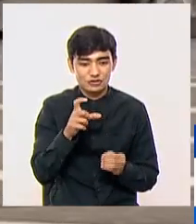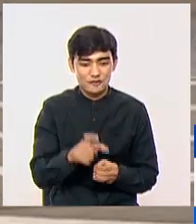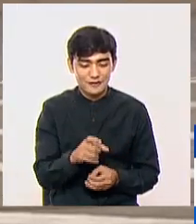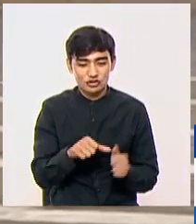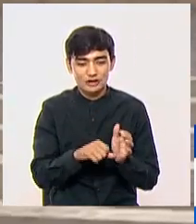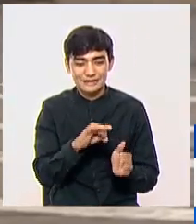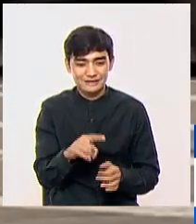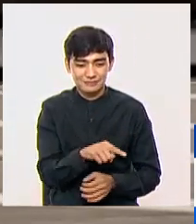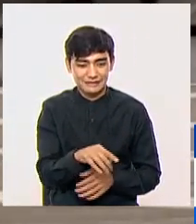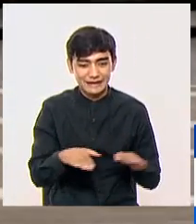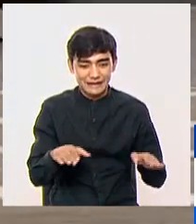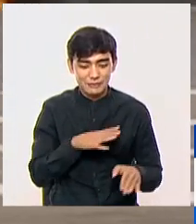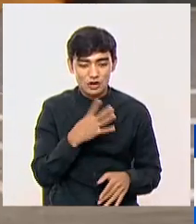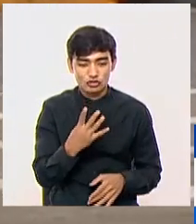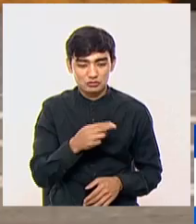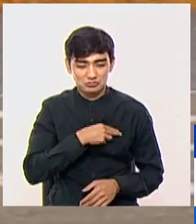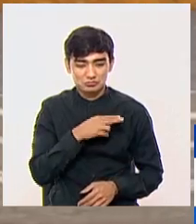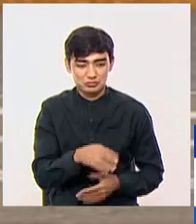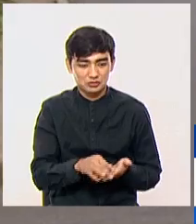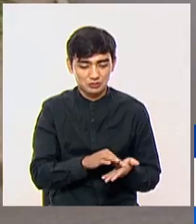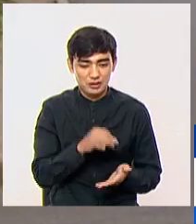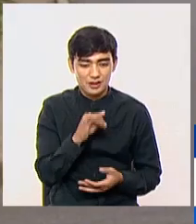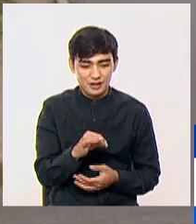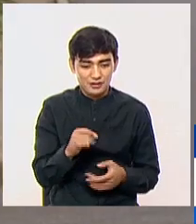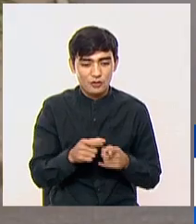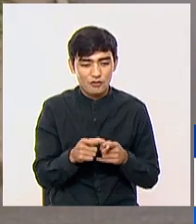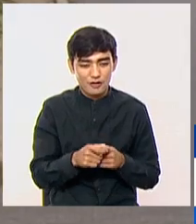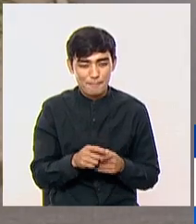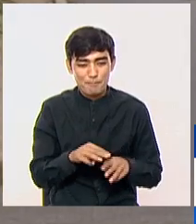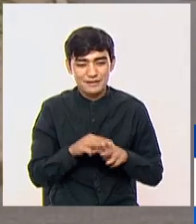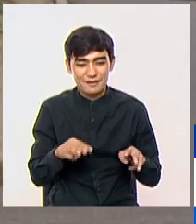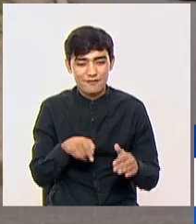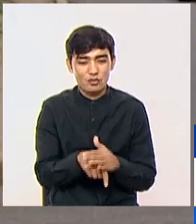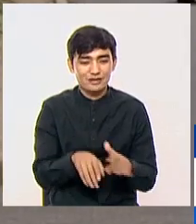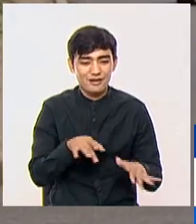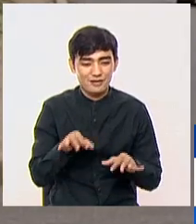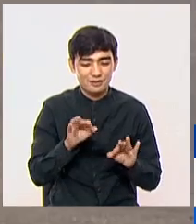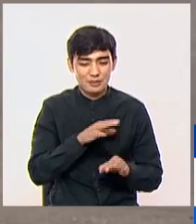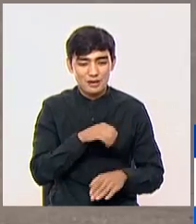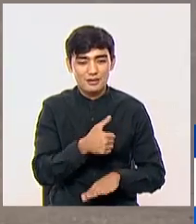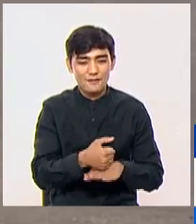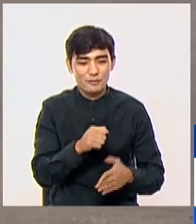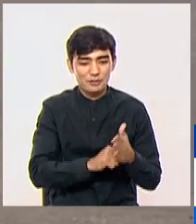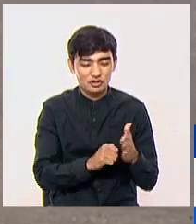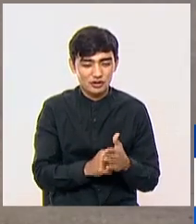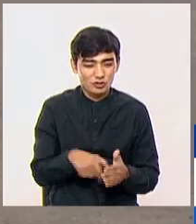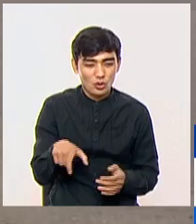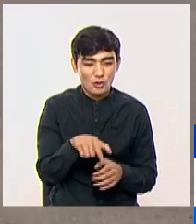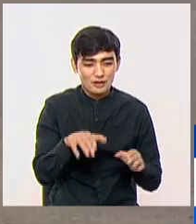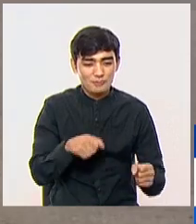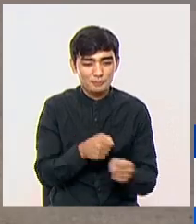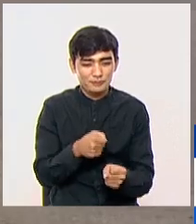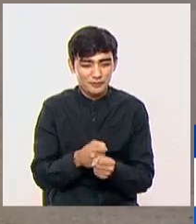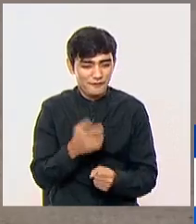6 из которых дети, 4 из них скончались. По словам представителей Министерства внутренних дел, главными причинами дорожно-транспортных